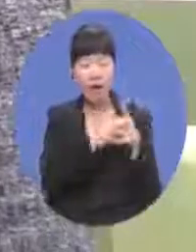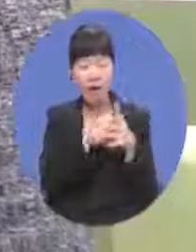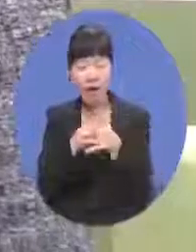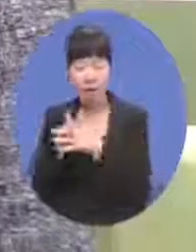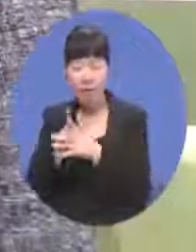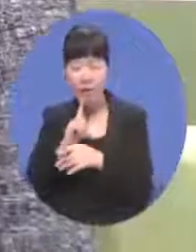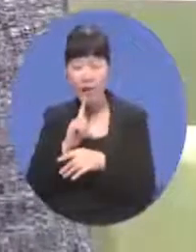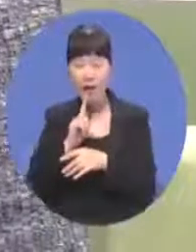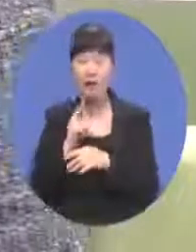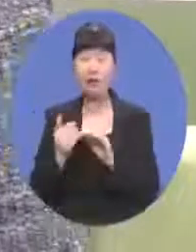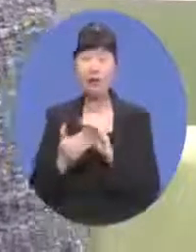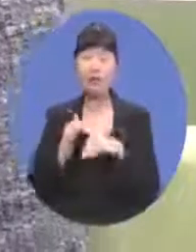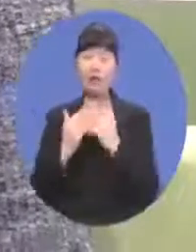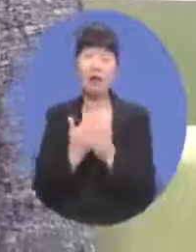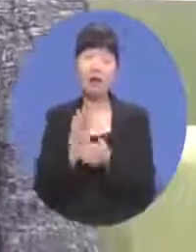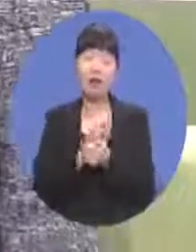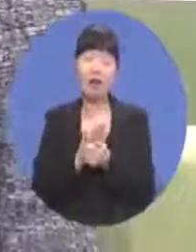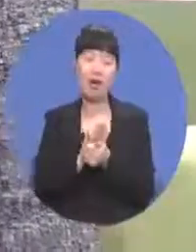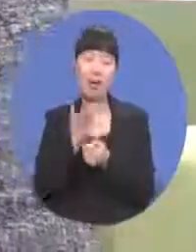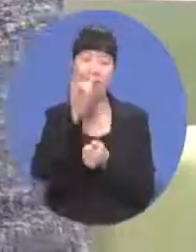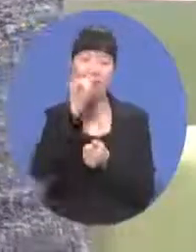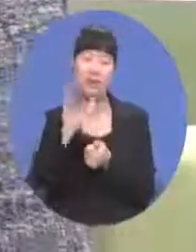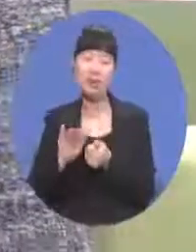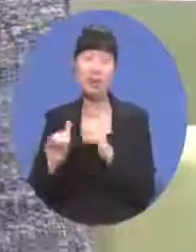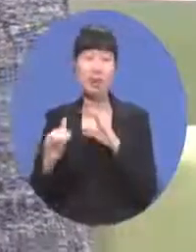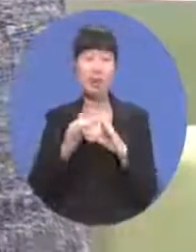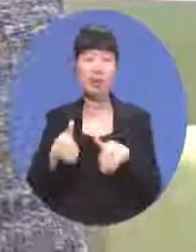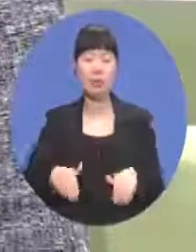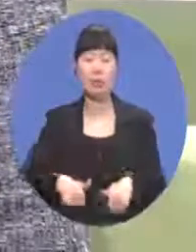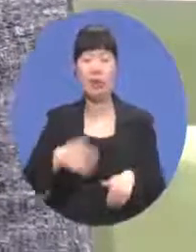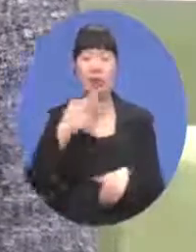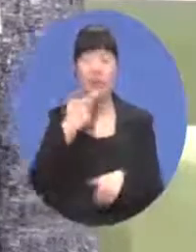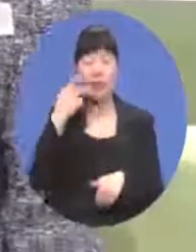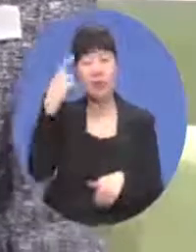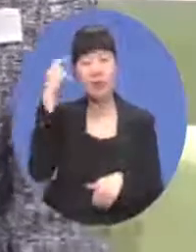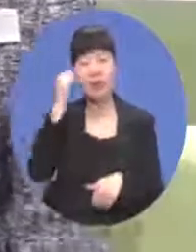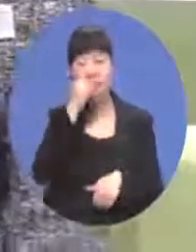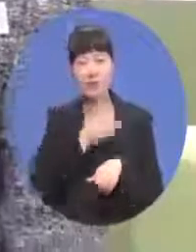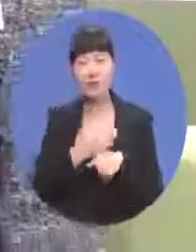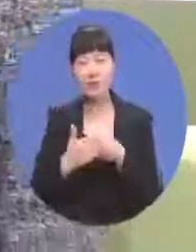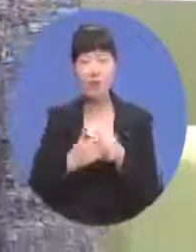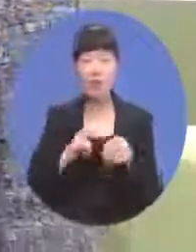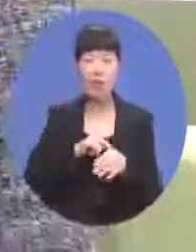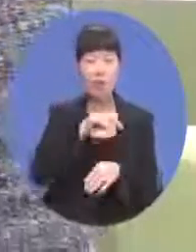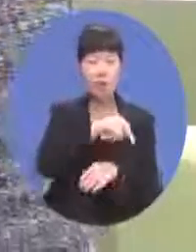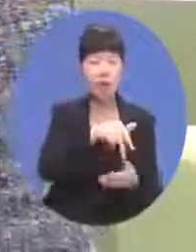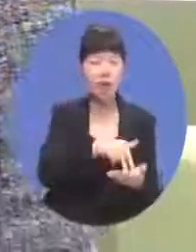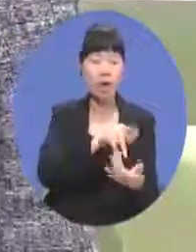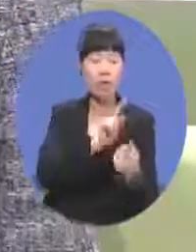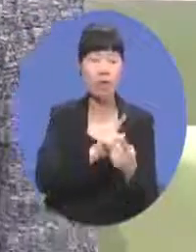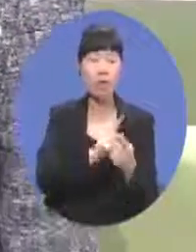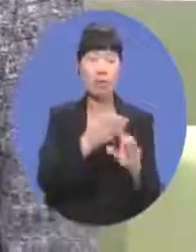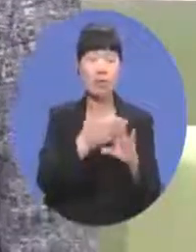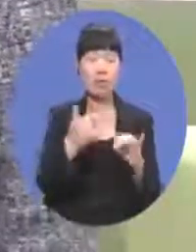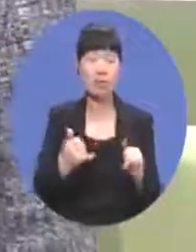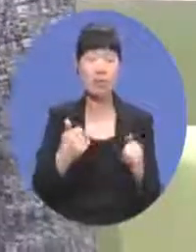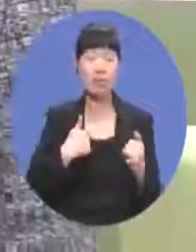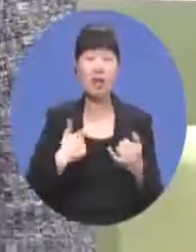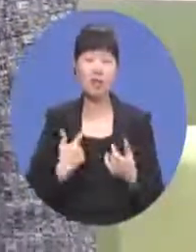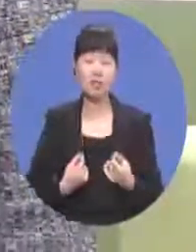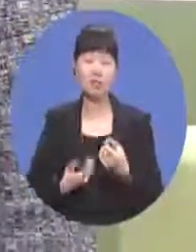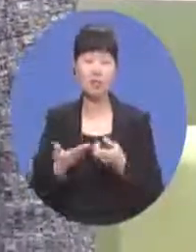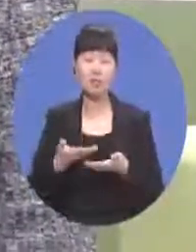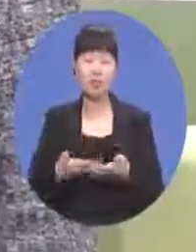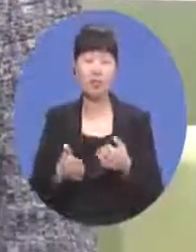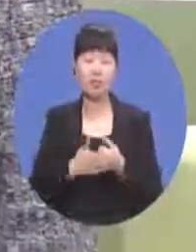저렇구나 말하기도 전에 다 해줘도 아이는 소통할 필요가 없다라고 느끼고 외부 상황에 가서도 남들도 나한테 이렇게 해줘야